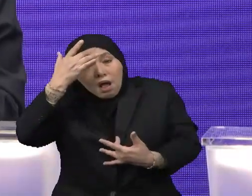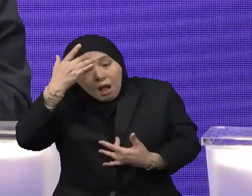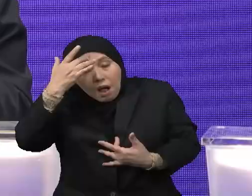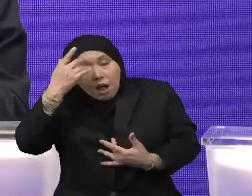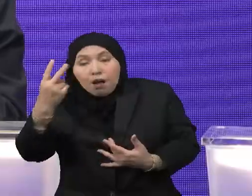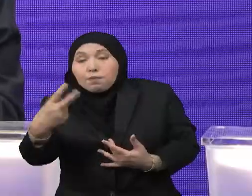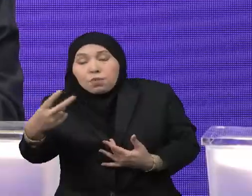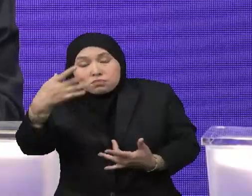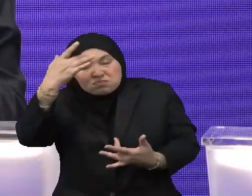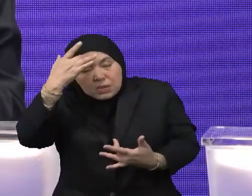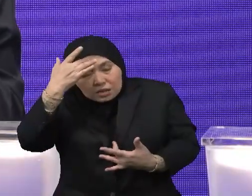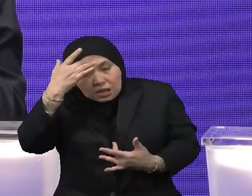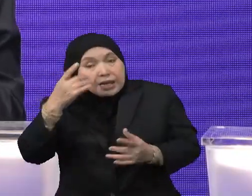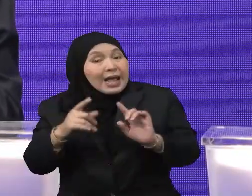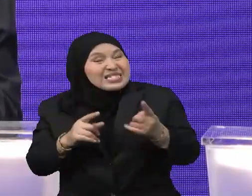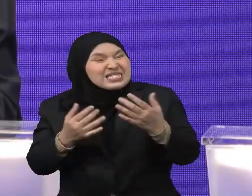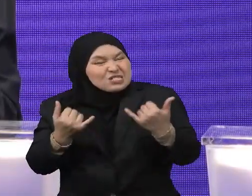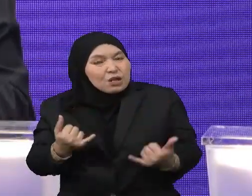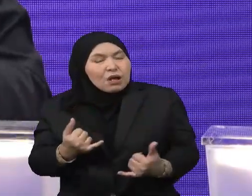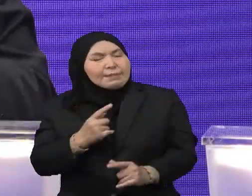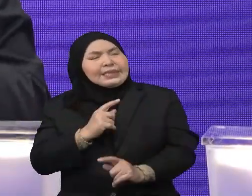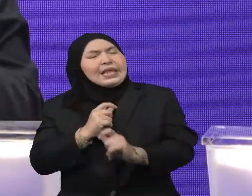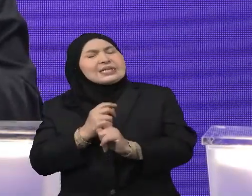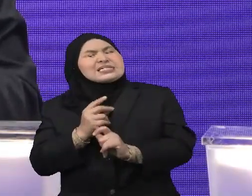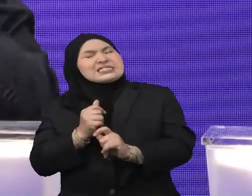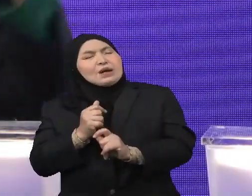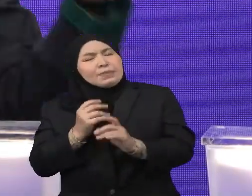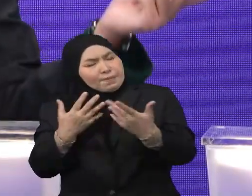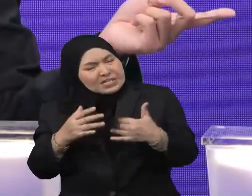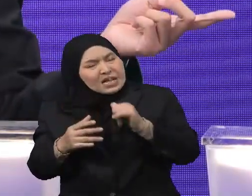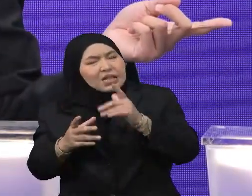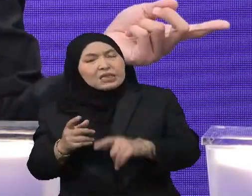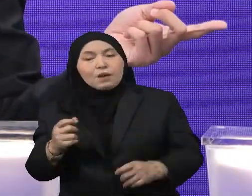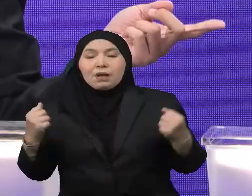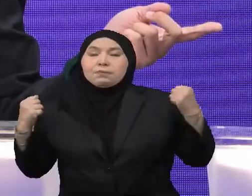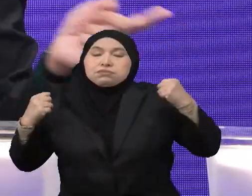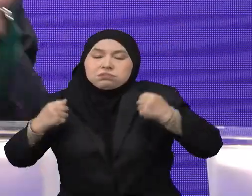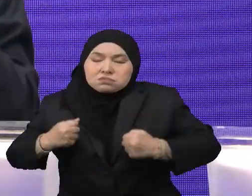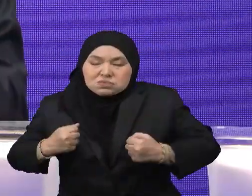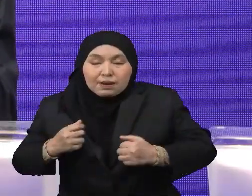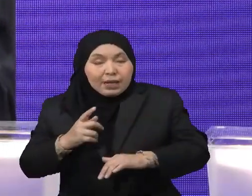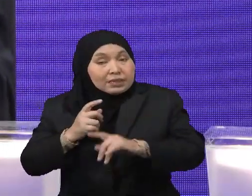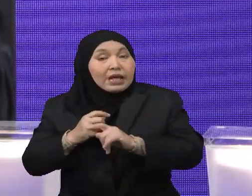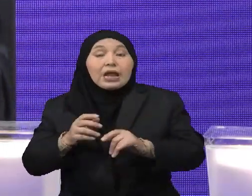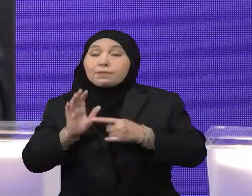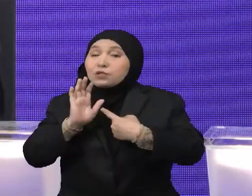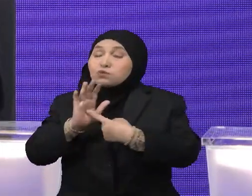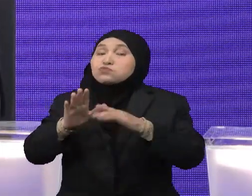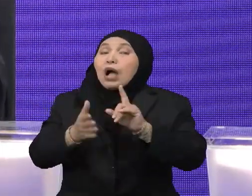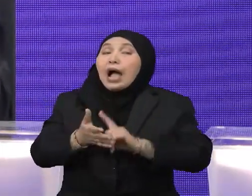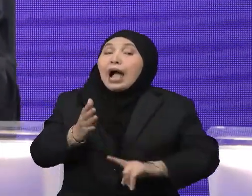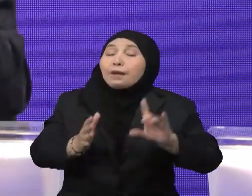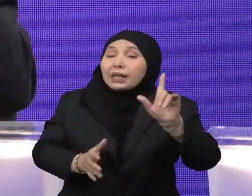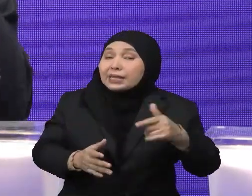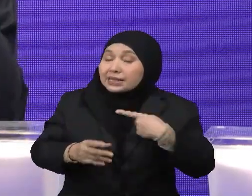sedang sakit Cuma sekarang saya tahan sekejap kemudian saya datang menunjukkan apa